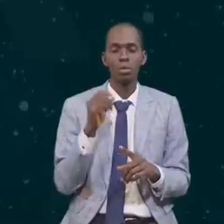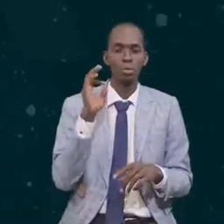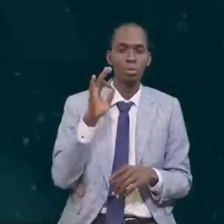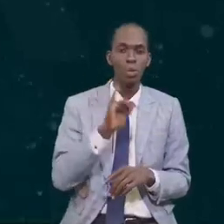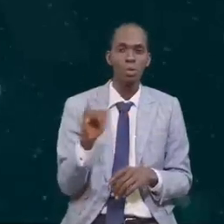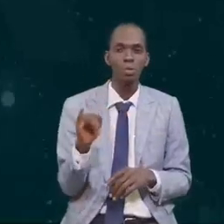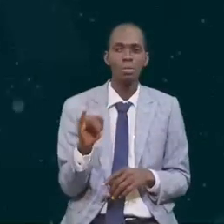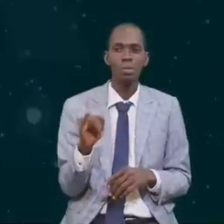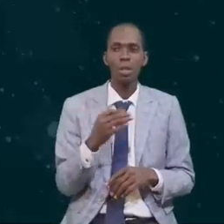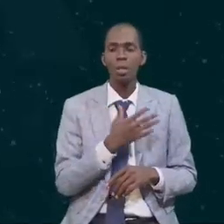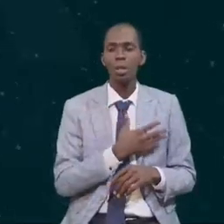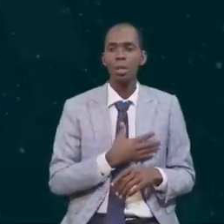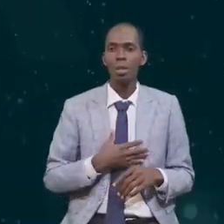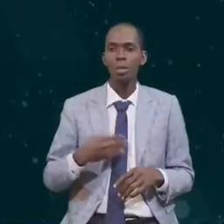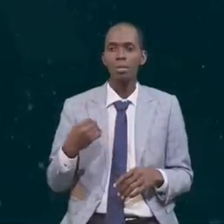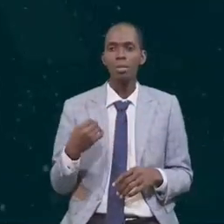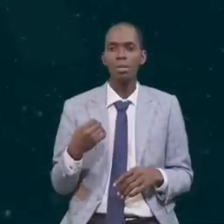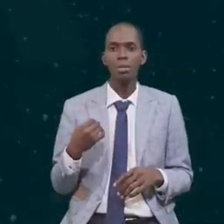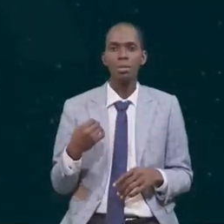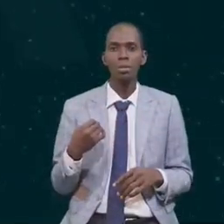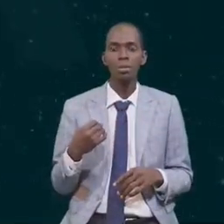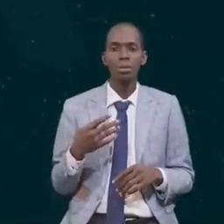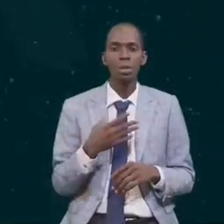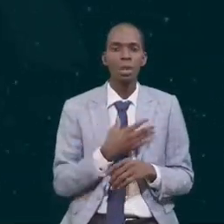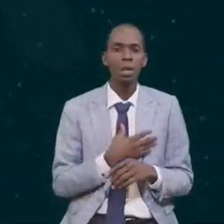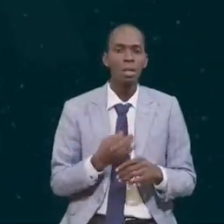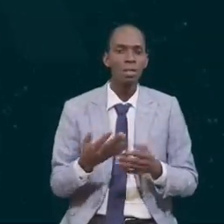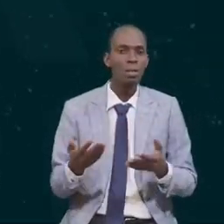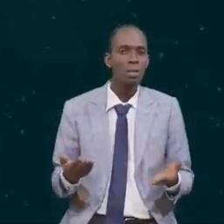pour que nous allions pour être des leaders d'impact.